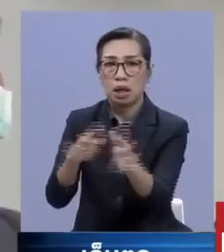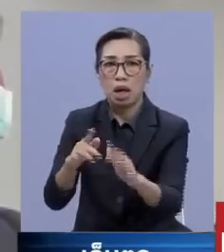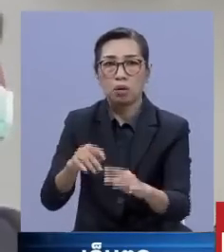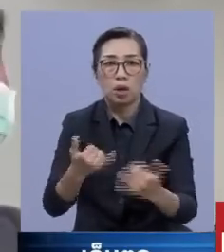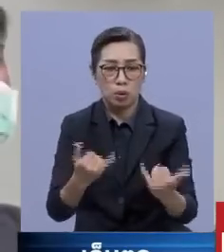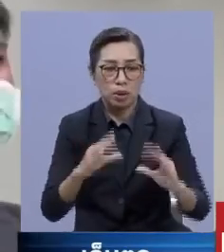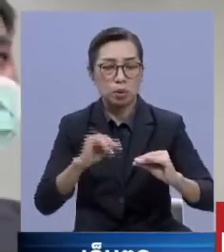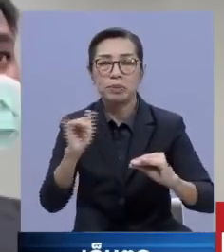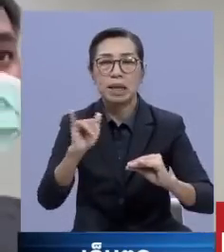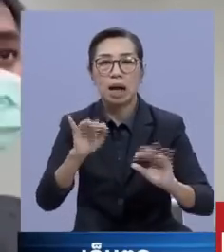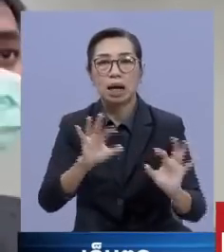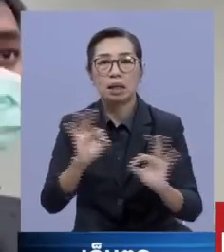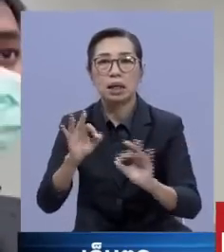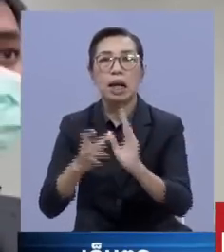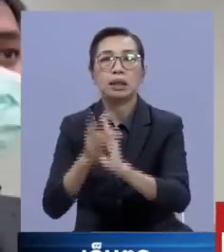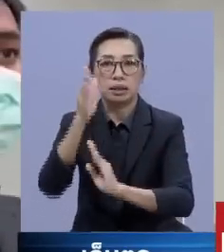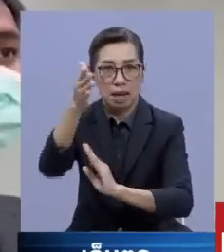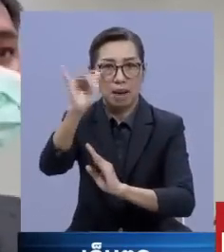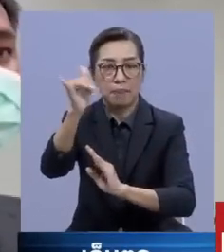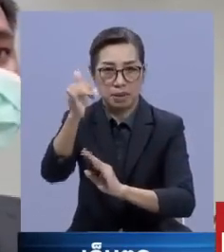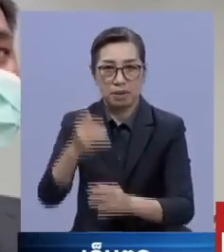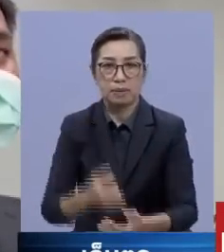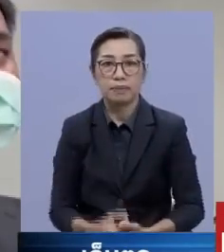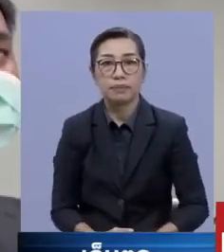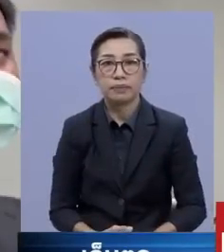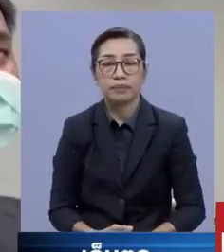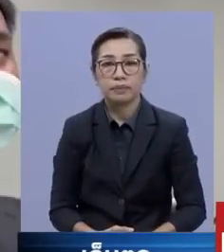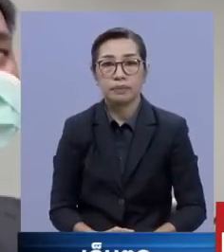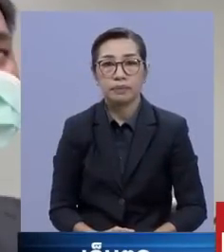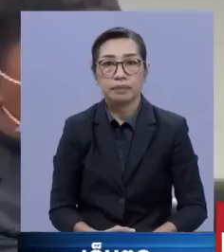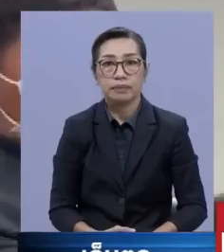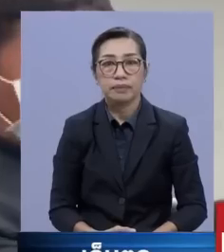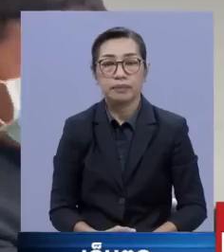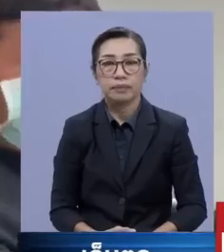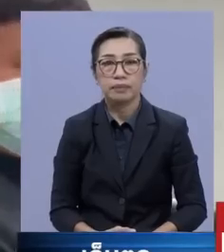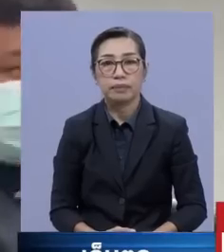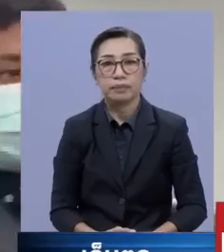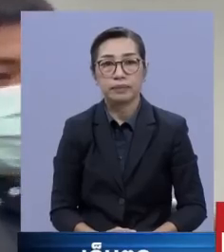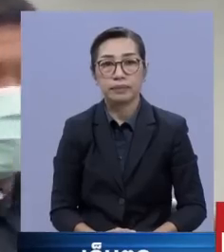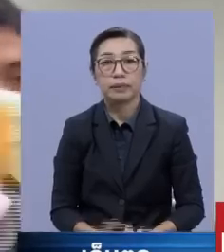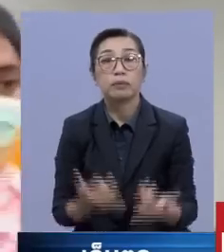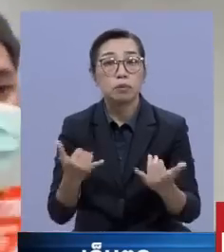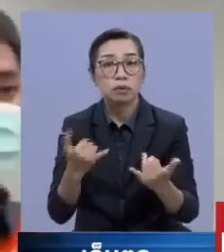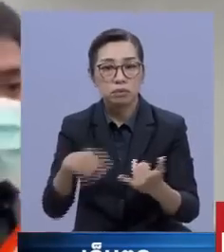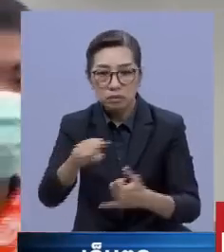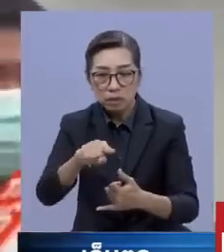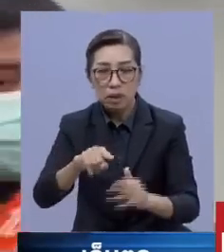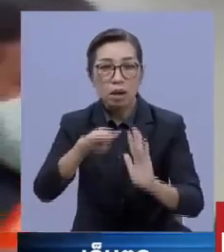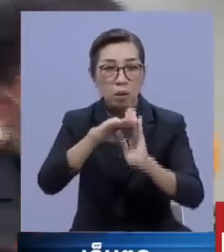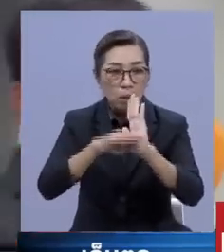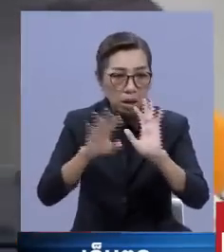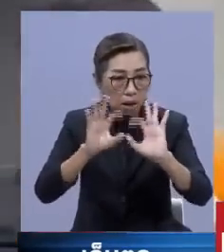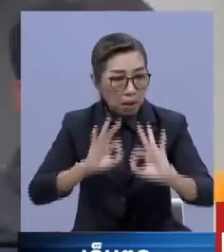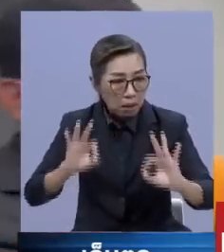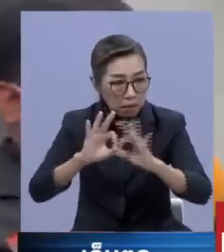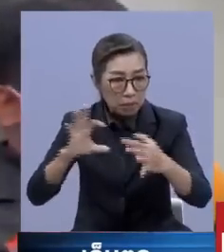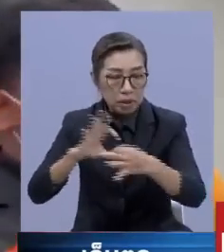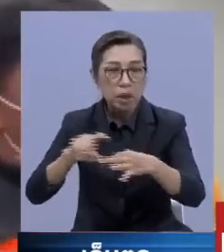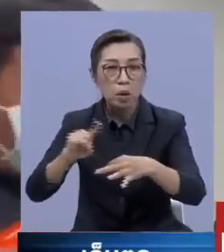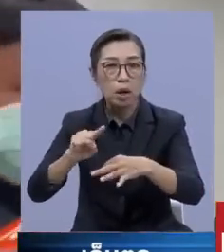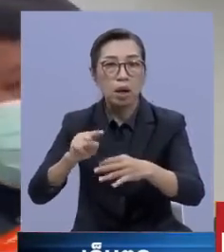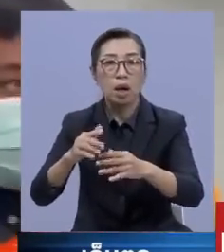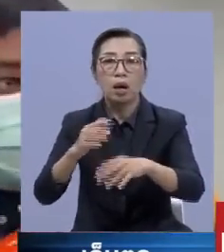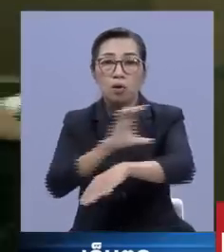ไรเงี้ยนะครับเขากำลังดูรายละเอียดอยู่นะครับ ในนี้ยังไงแม้ในวันนี้นะคะจะไม่มีวาระเกี่ยวกับดีลรถไฟฟ้าสาย